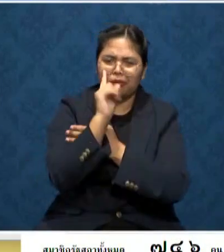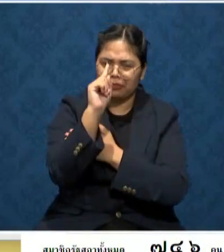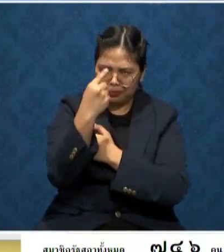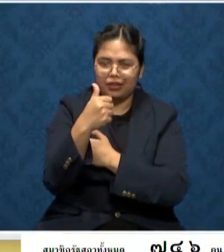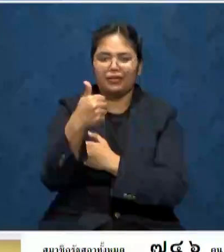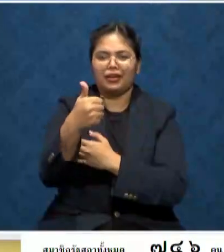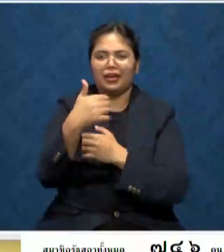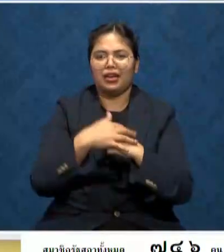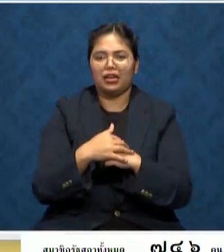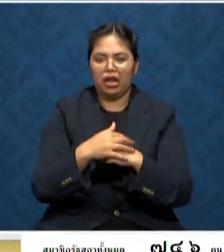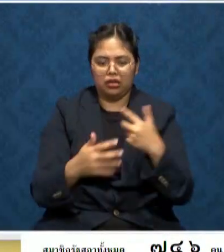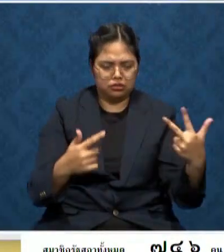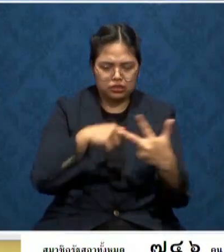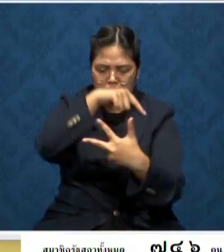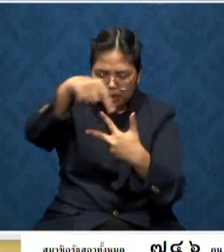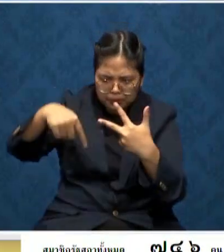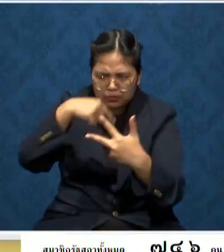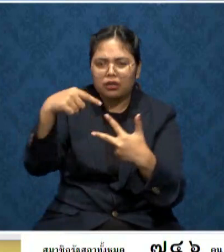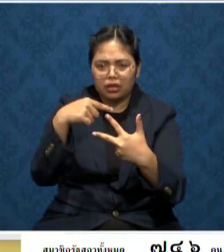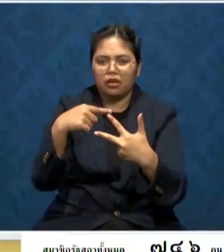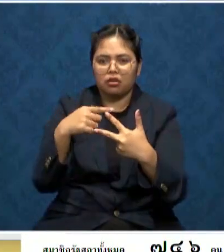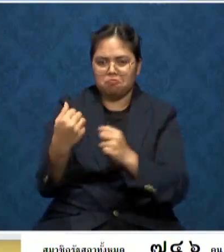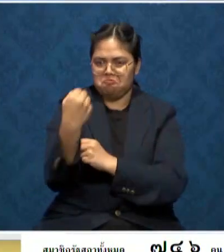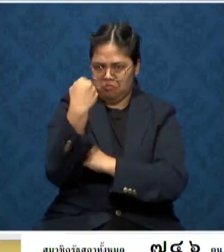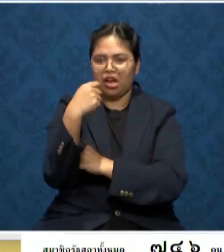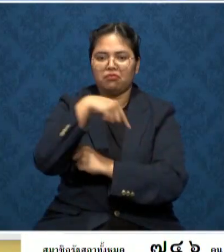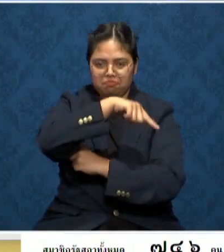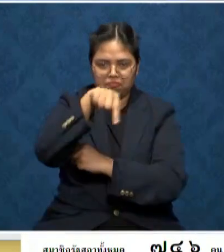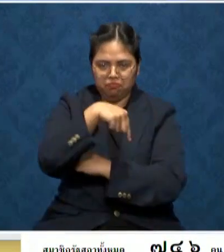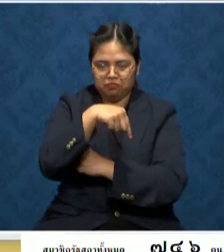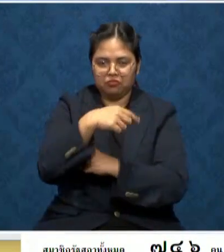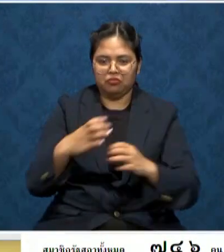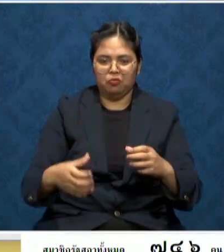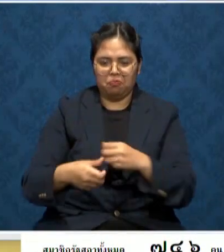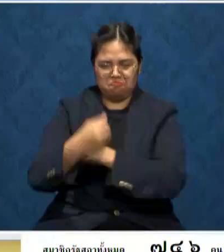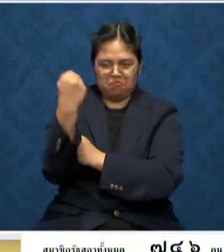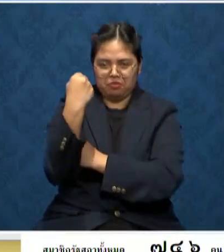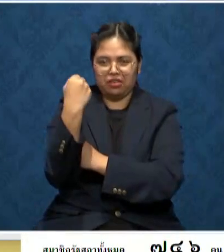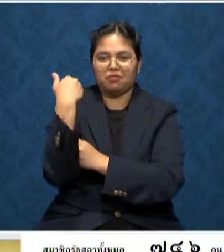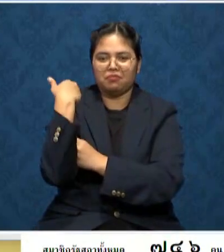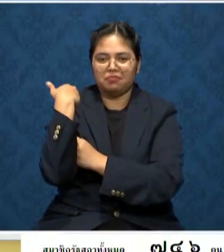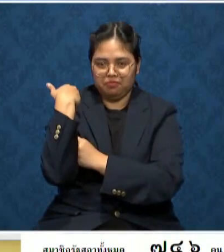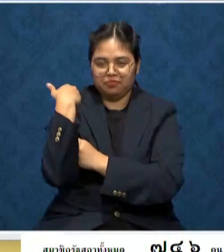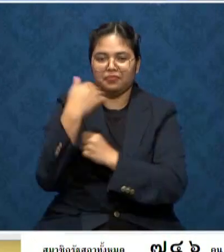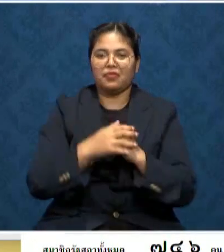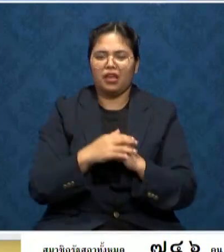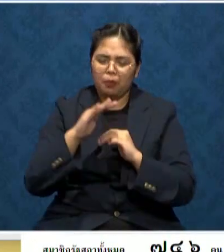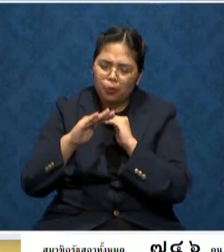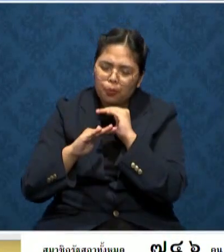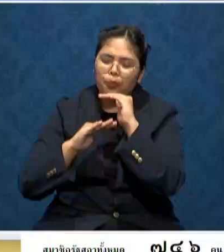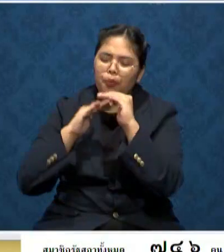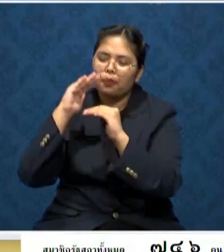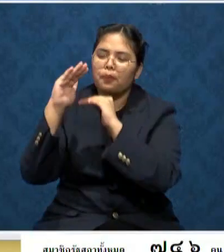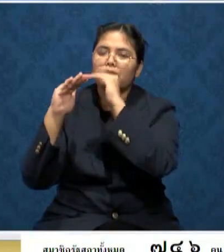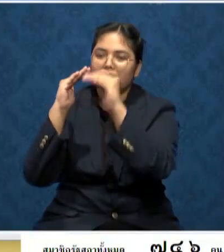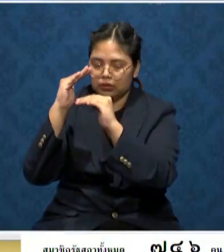อย่าลืมพลังสามอำนาจนี้เร็วอยาได้ละเลยโลังขององคกรพราคประชlaughter ที่เกิดและเติบโตขึ้นให้ได้มีโอก